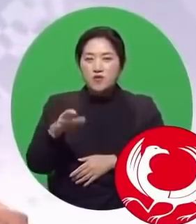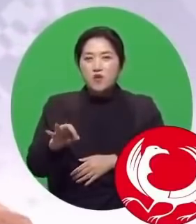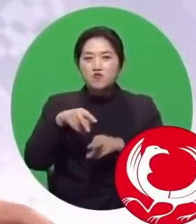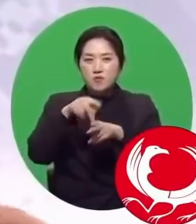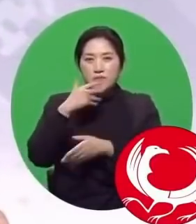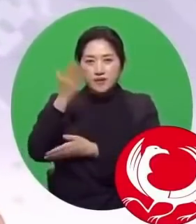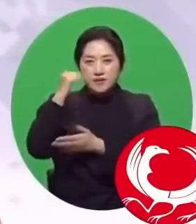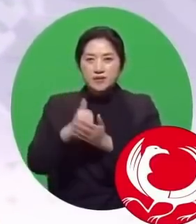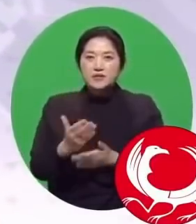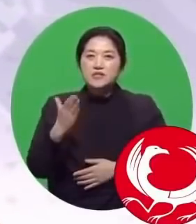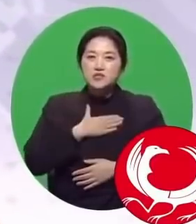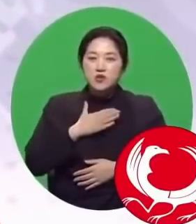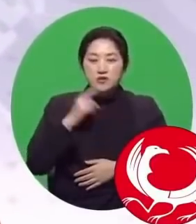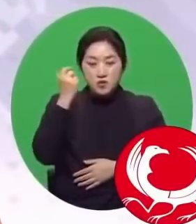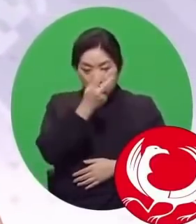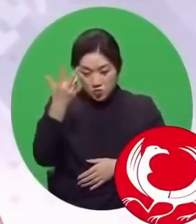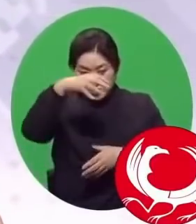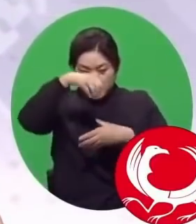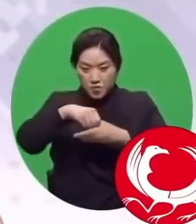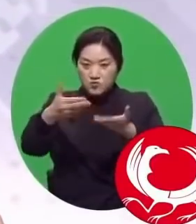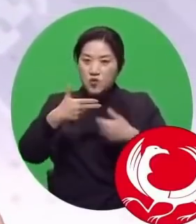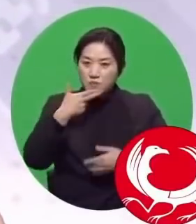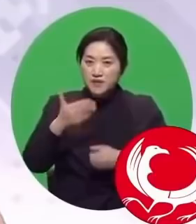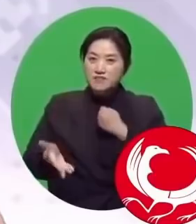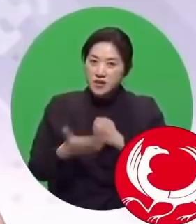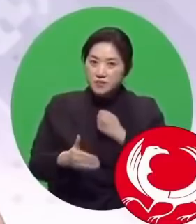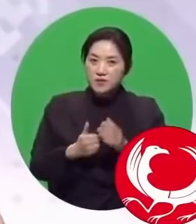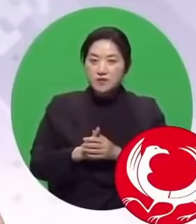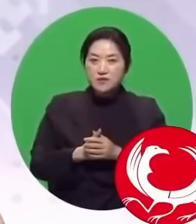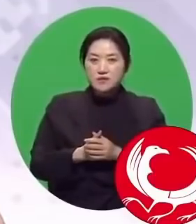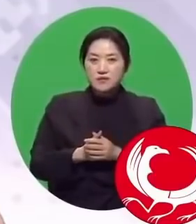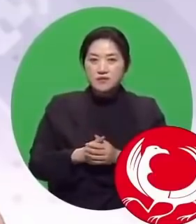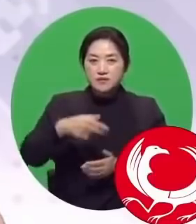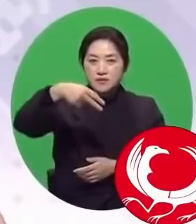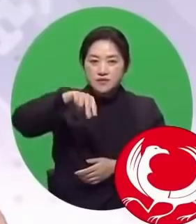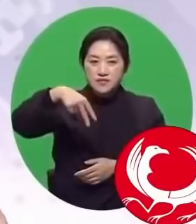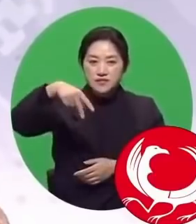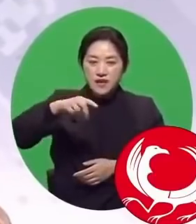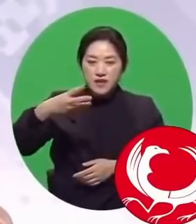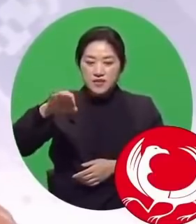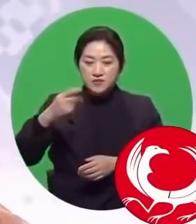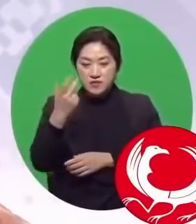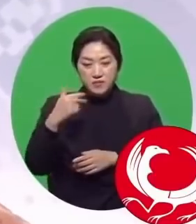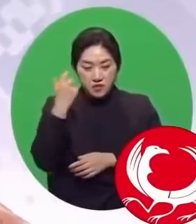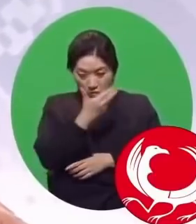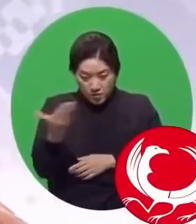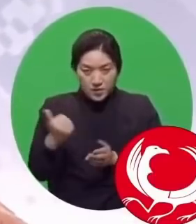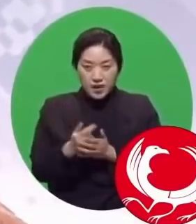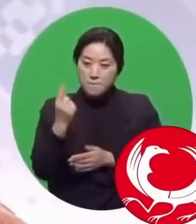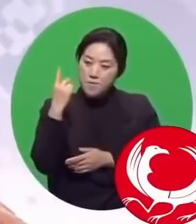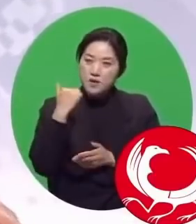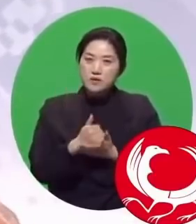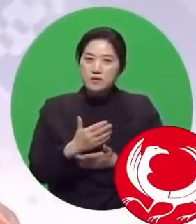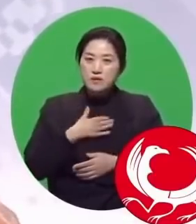말씀하시죠. 저를 여론조사에 넣어주지 않으니까 시사링크 TV에서 여론조사했는데 며칠